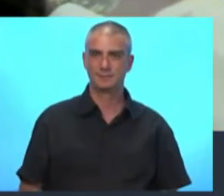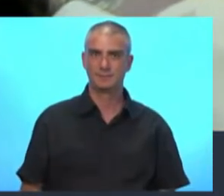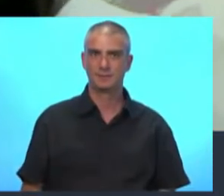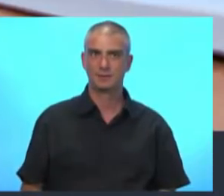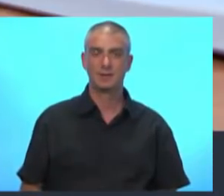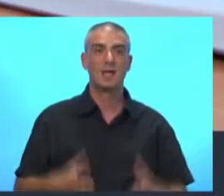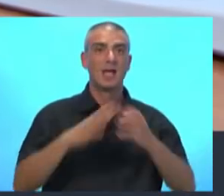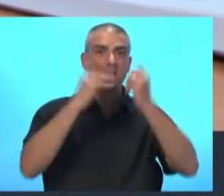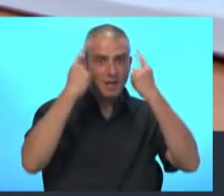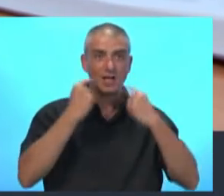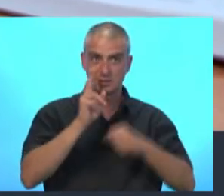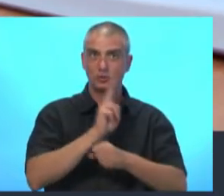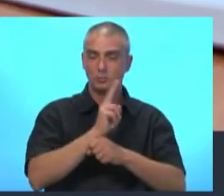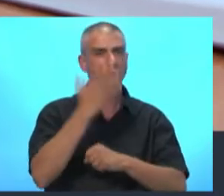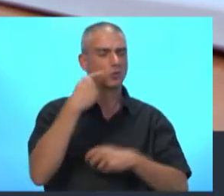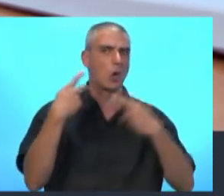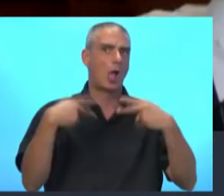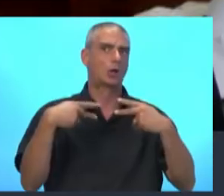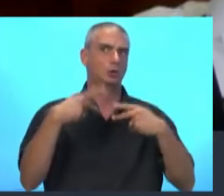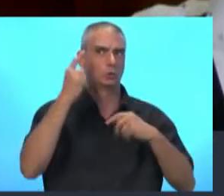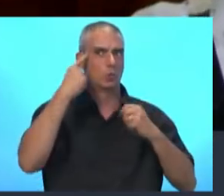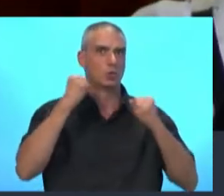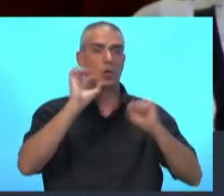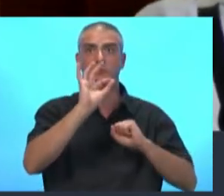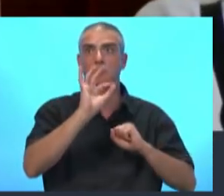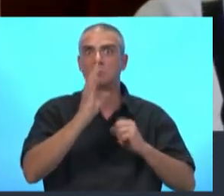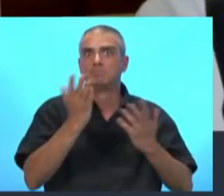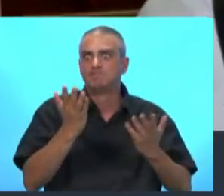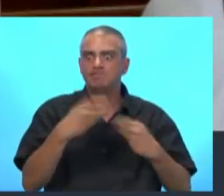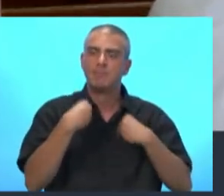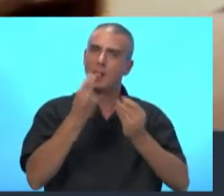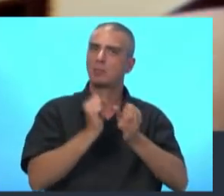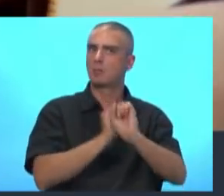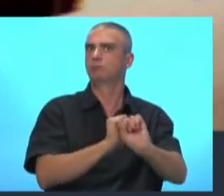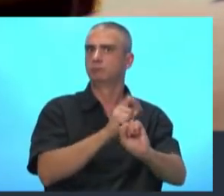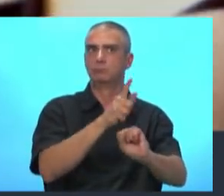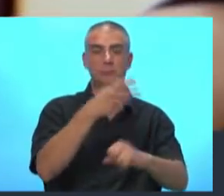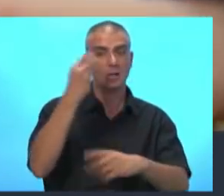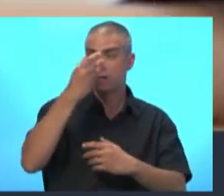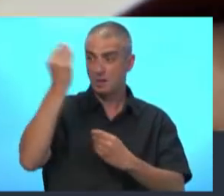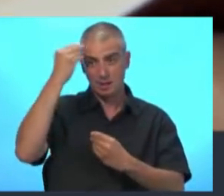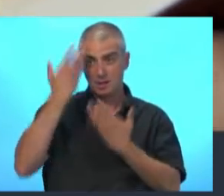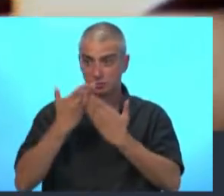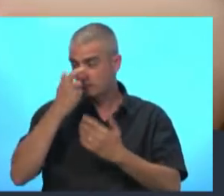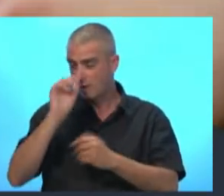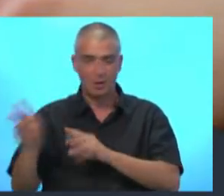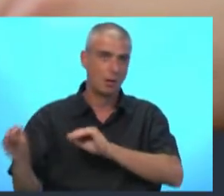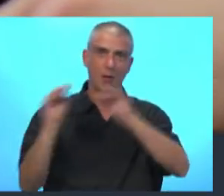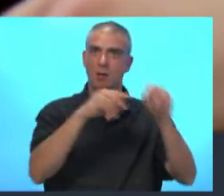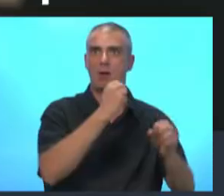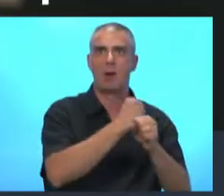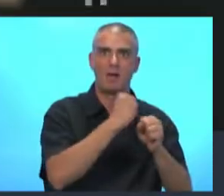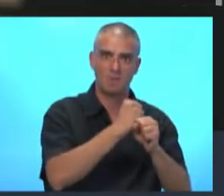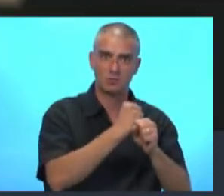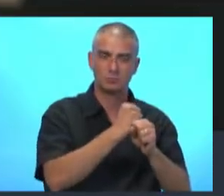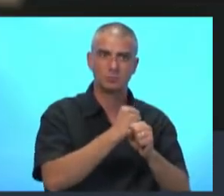החברה החרדית השמרנית היו שחששו מהיוזמה. חשש מלתת לגיטימציה להזיבה את חברת הלומדים לשוק העבודה.